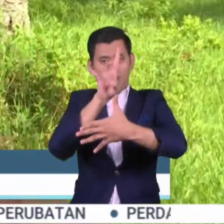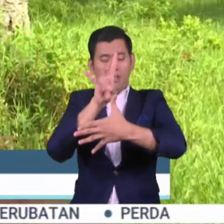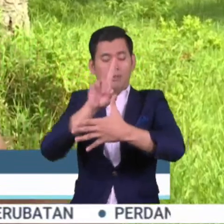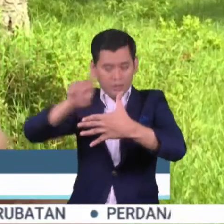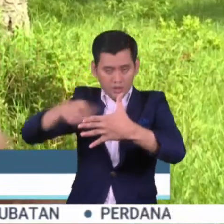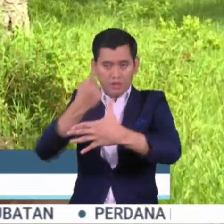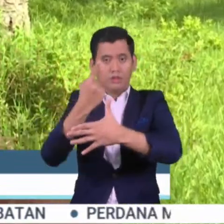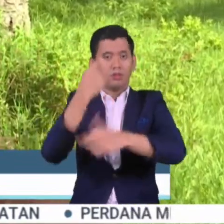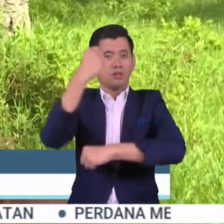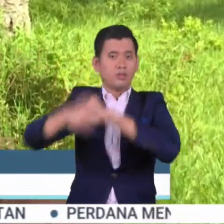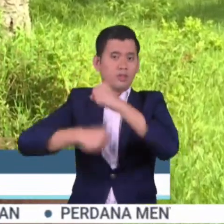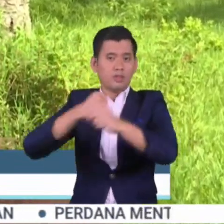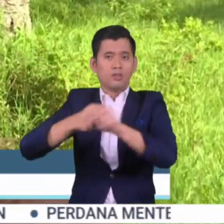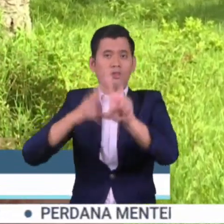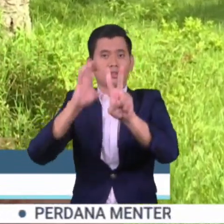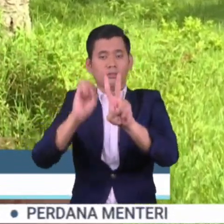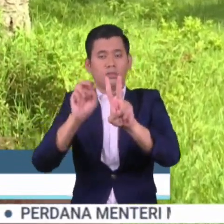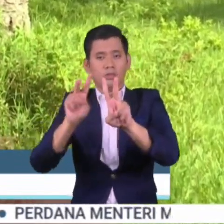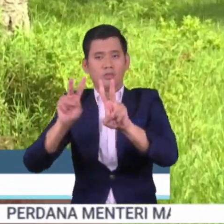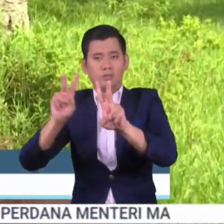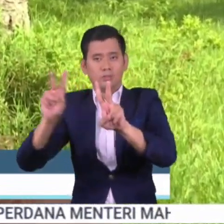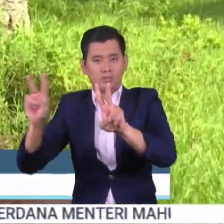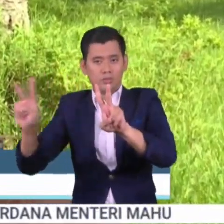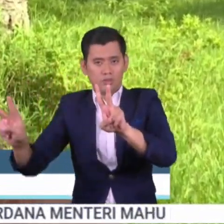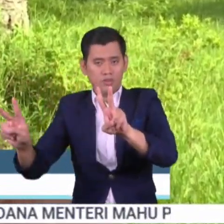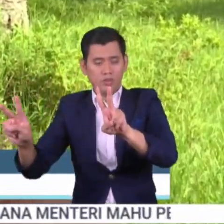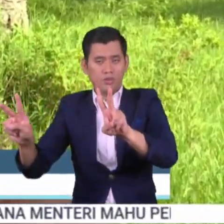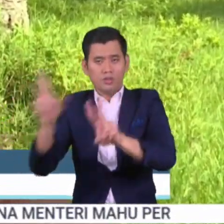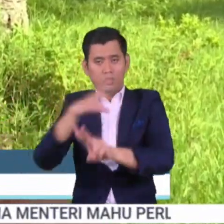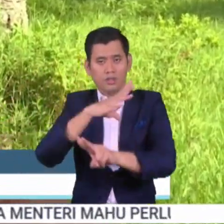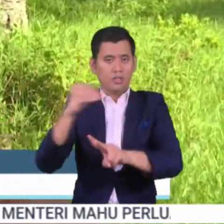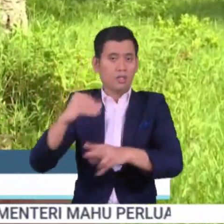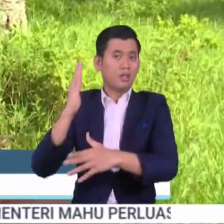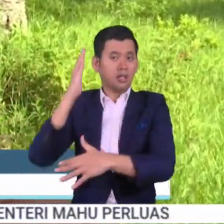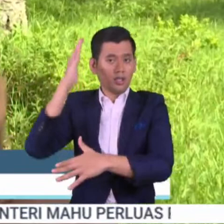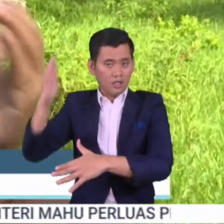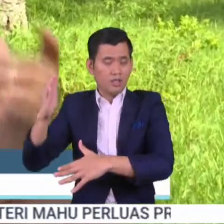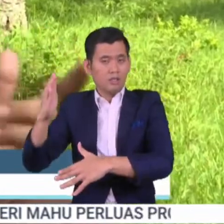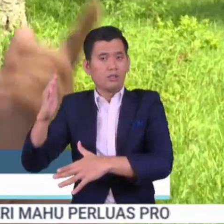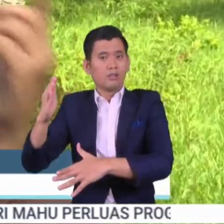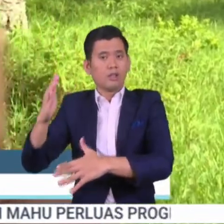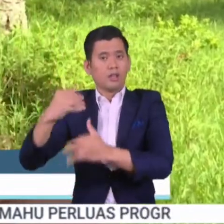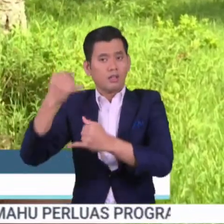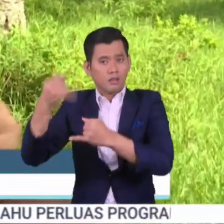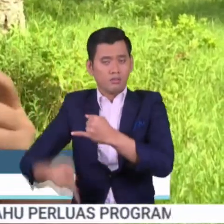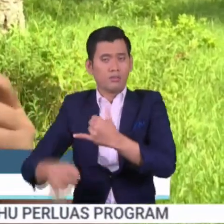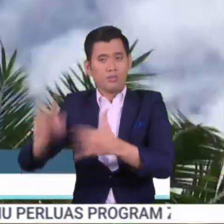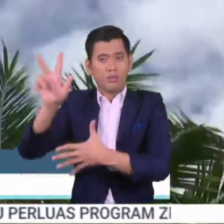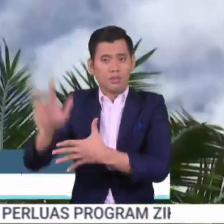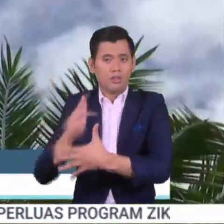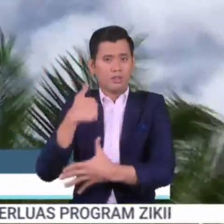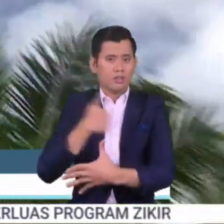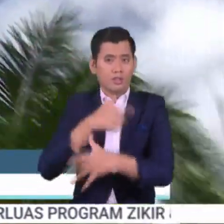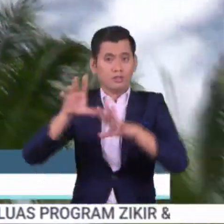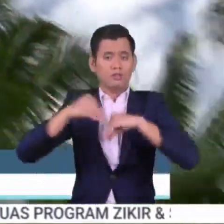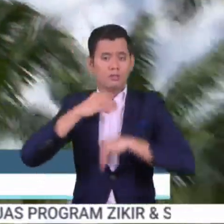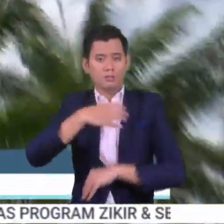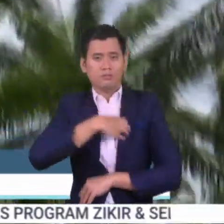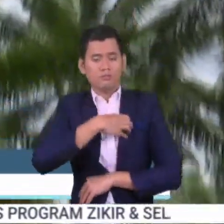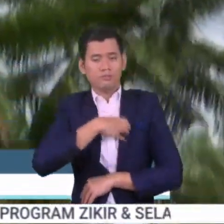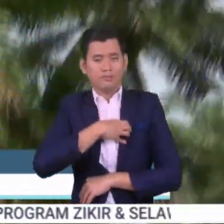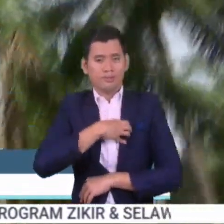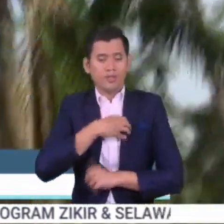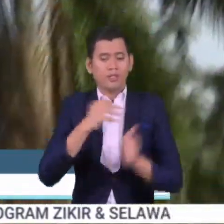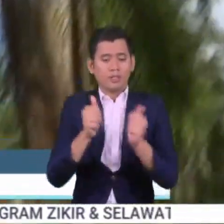dan mula beroperasi pada Mac tahun ini. Dan sebelum ni kita banyak terima banyak aduan daripada penduduk setempat. Dengan adanya menara